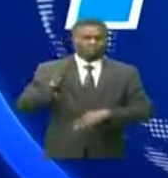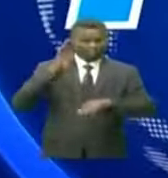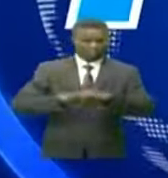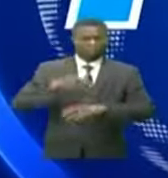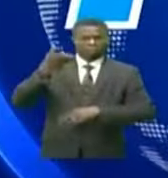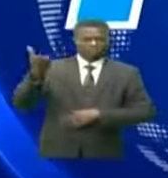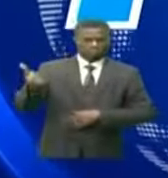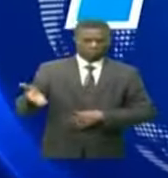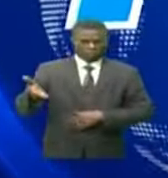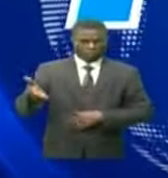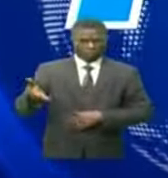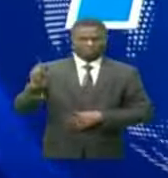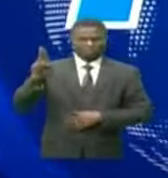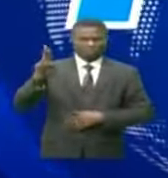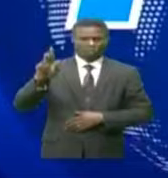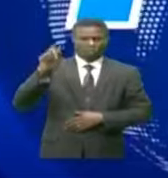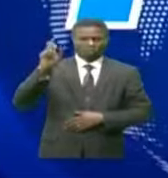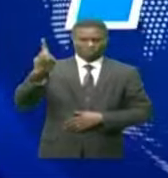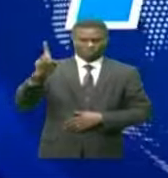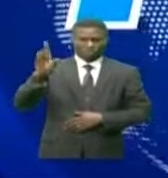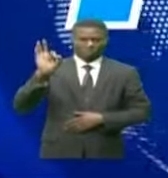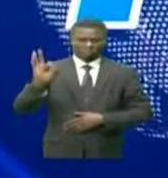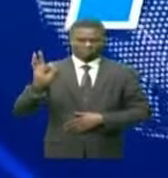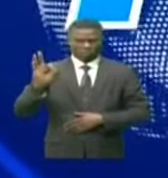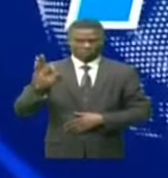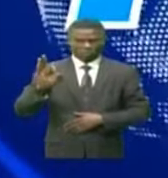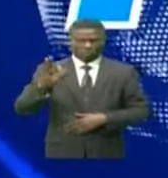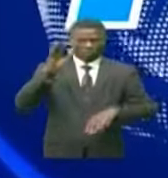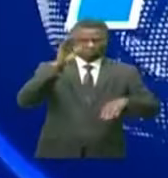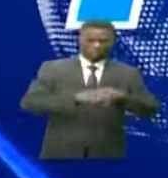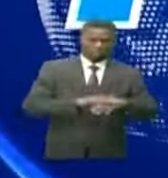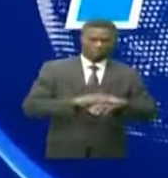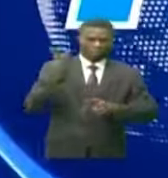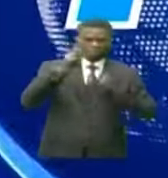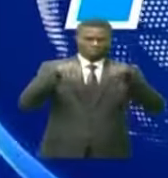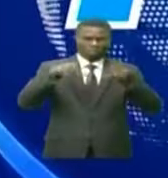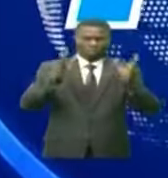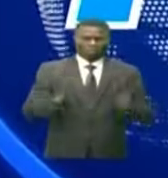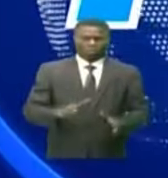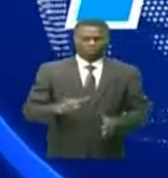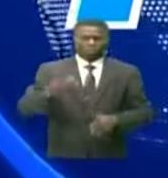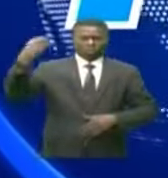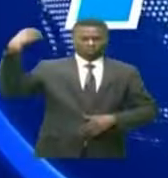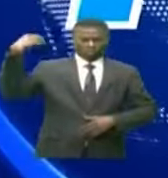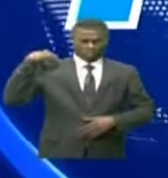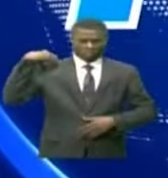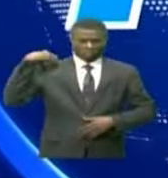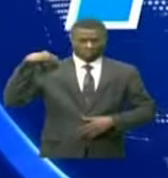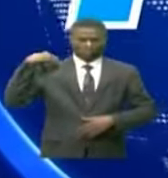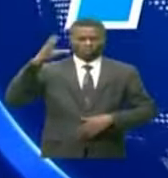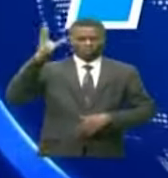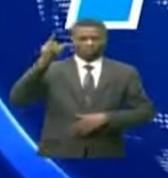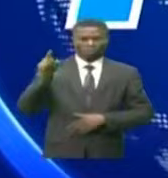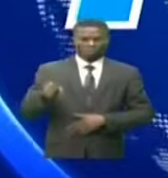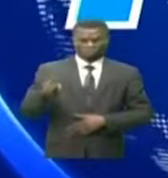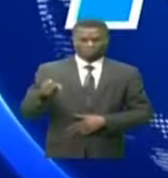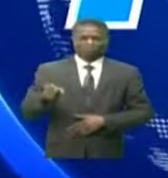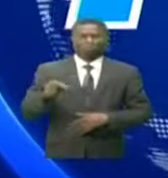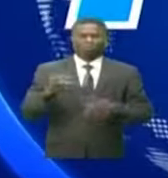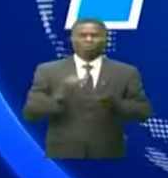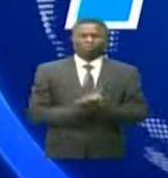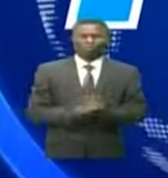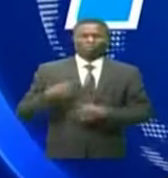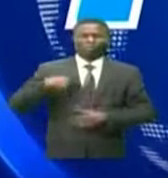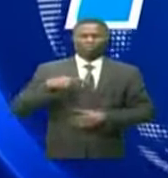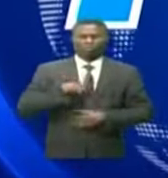du M23 RDF et a ciblé 7 compatriotes, dont les notables et chefs des villages. Nous